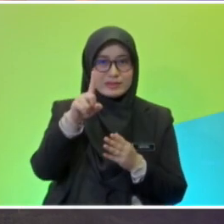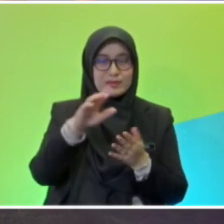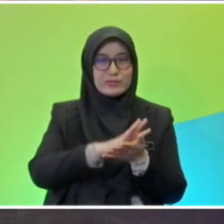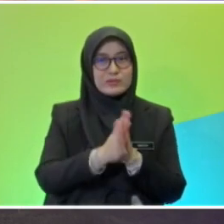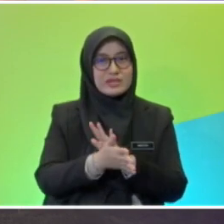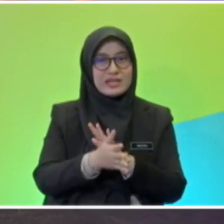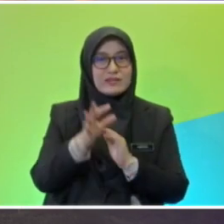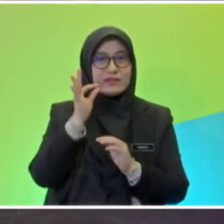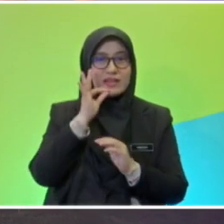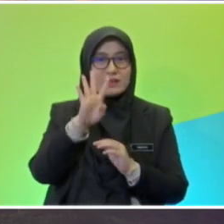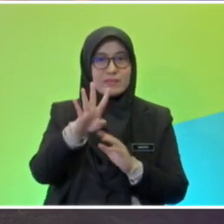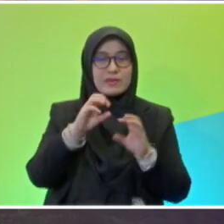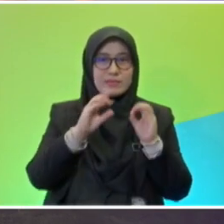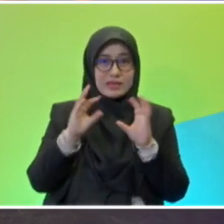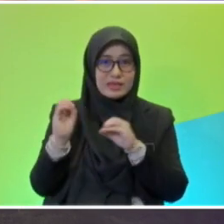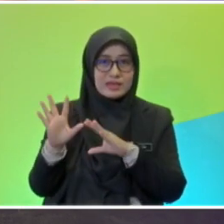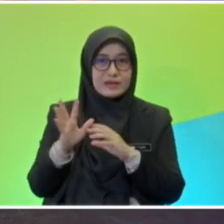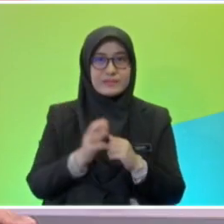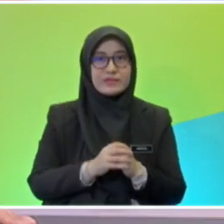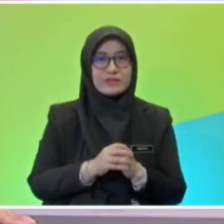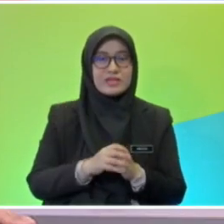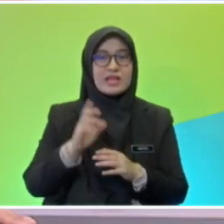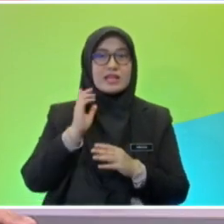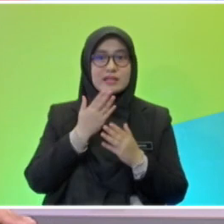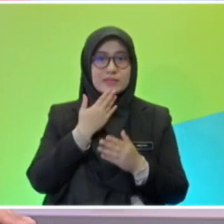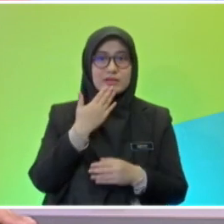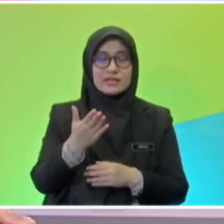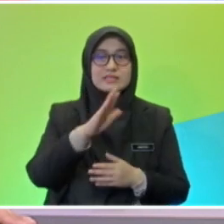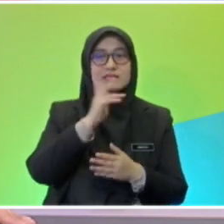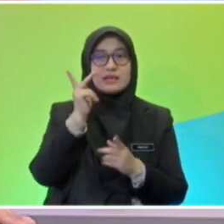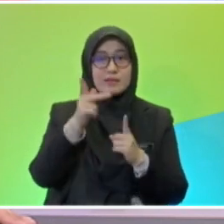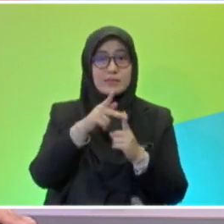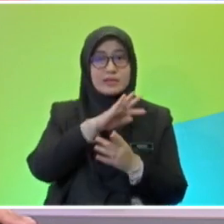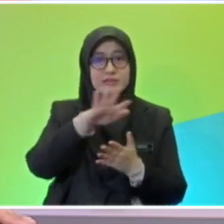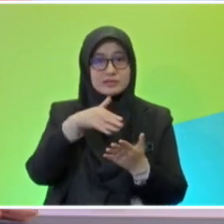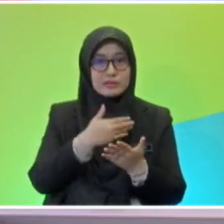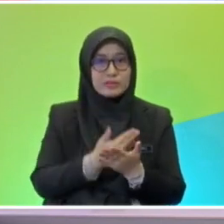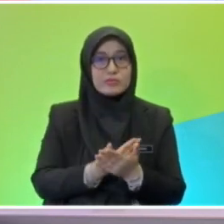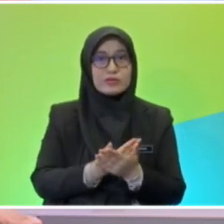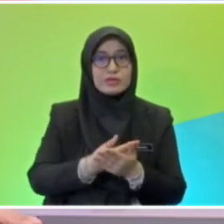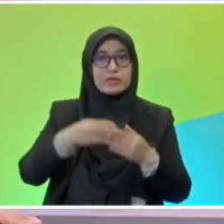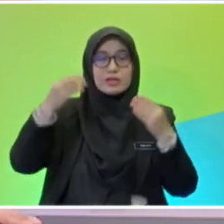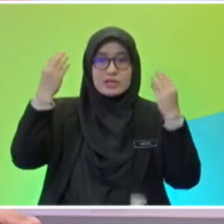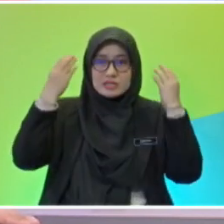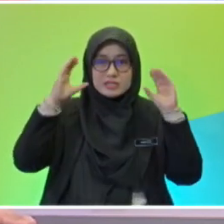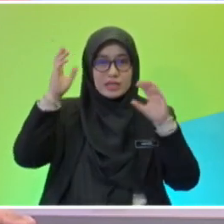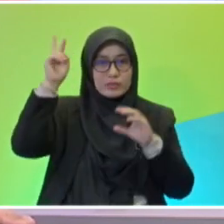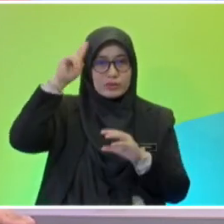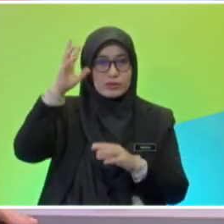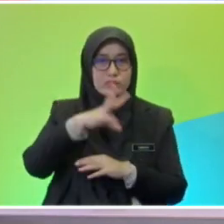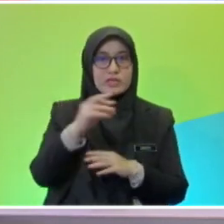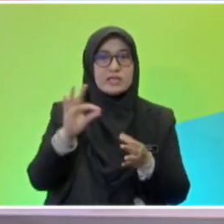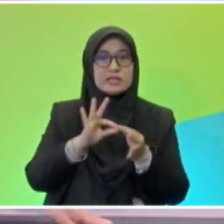Ridwan dan tak lupa juga kepada juru bahasa Isyana kita cego Amira dan sebelum itu kalau ada